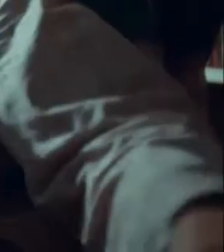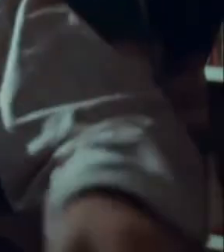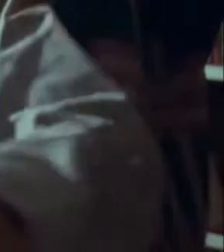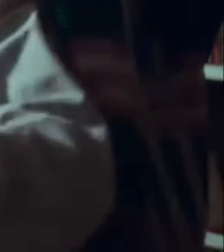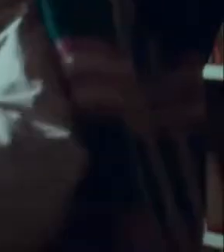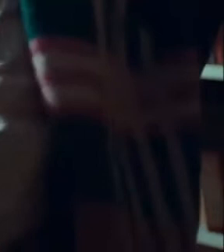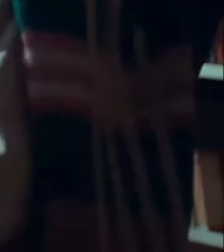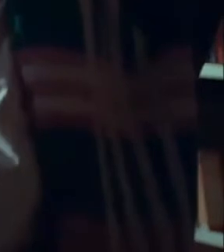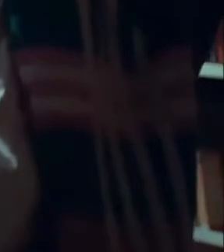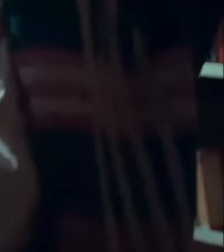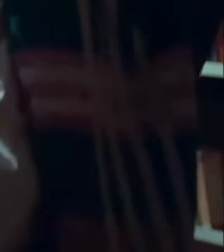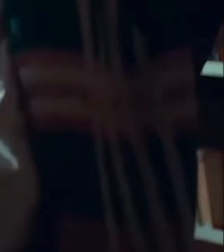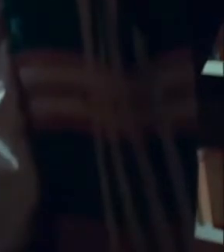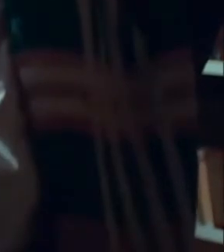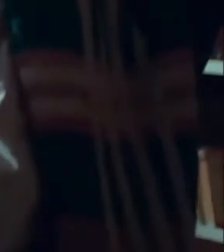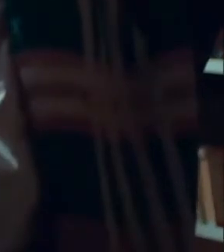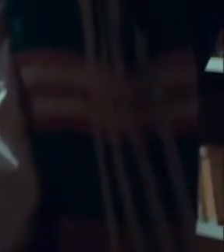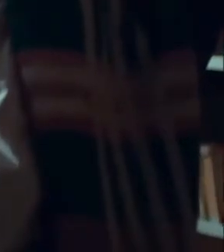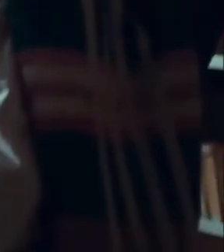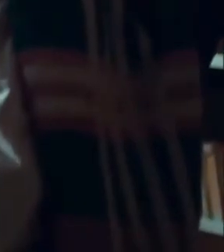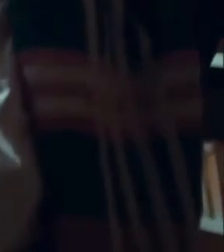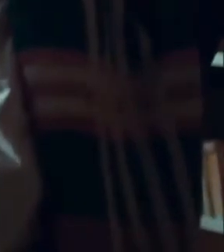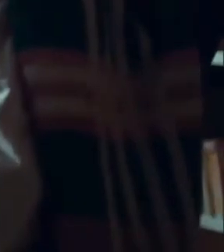yerde tülü aralayıp temkinle dışarı bakındı.